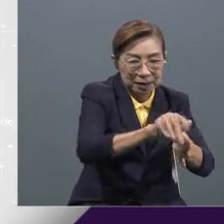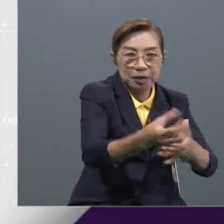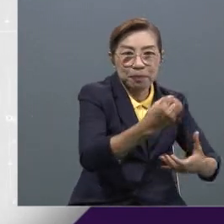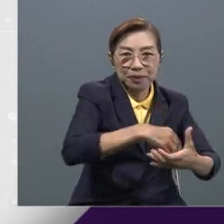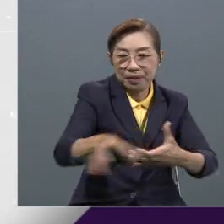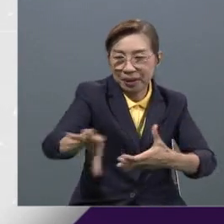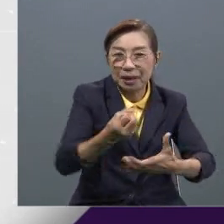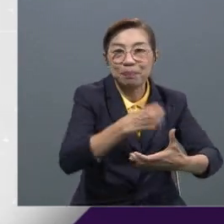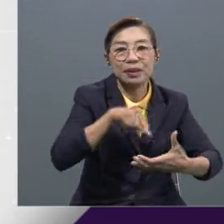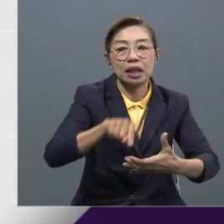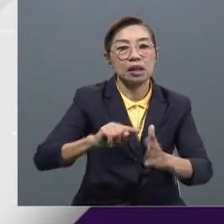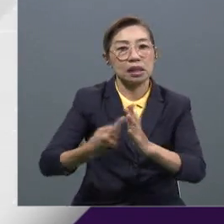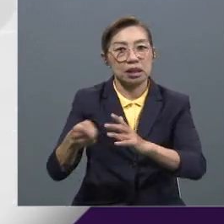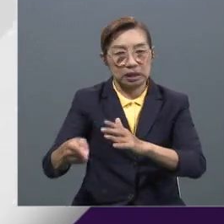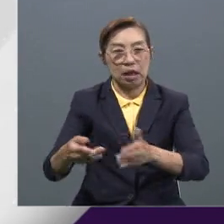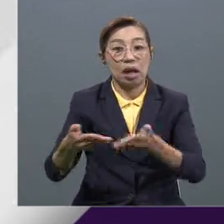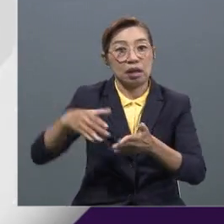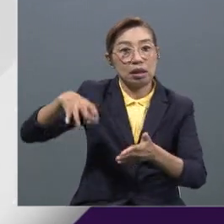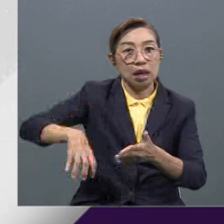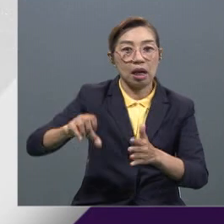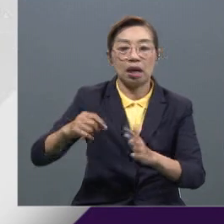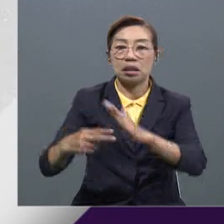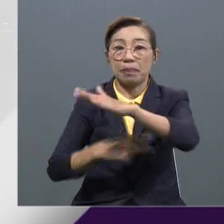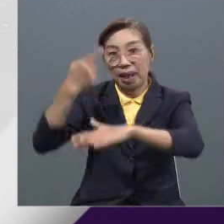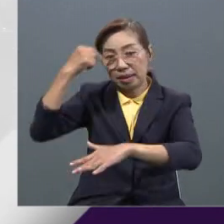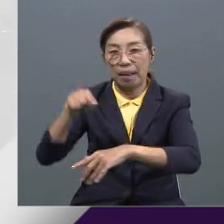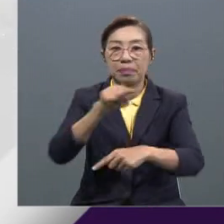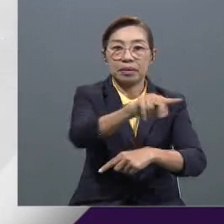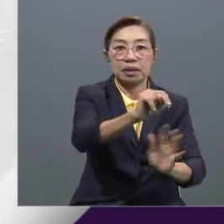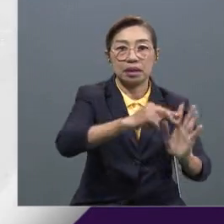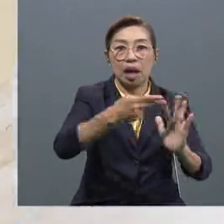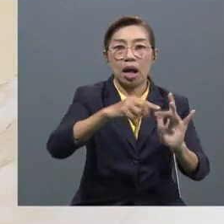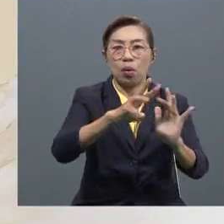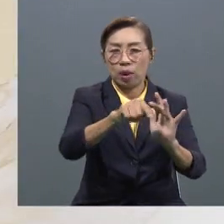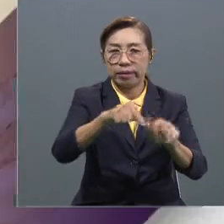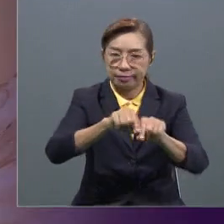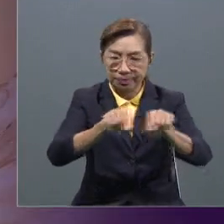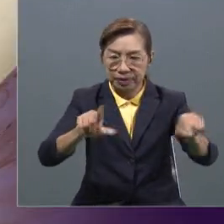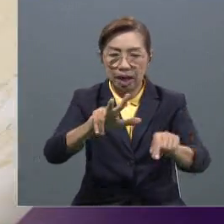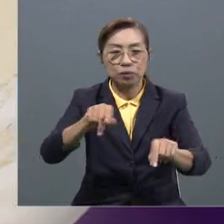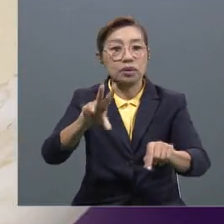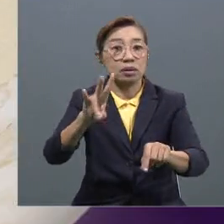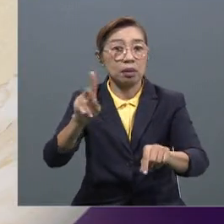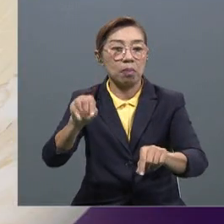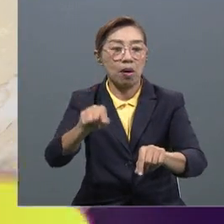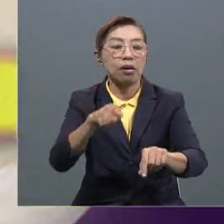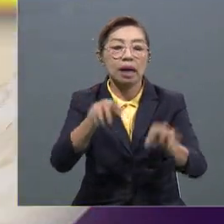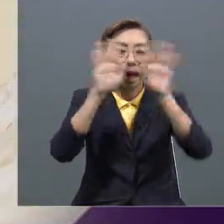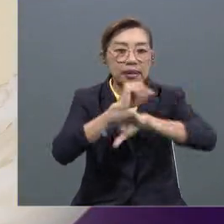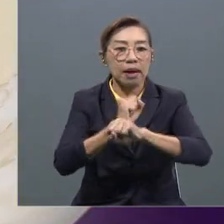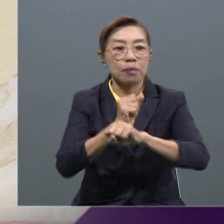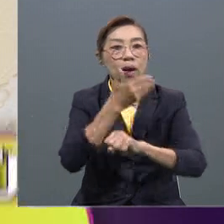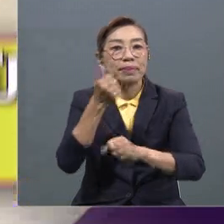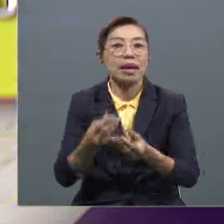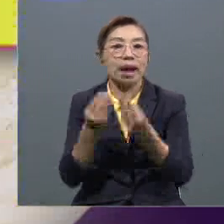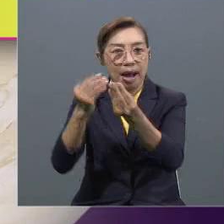ร 9สะพานดำถึงท่าน้ำนาห้วยระยะทาง 3.7กมเพื่อทำความดีถวายพระบาทสมเด็จพระเจ้าอยู่หัว